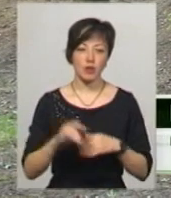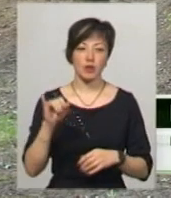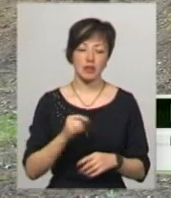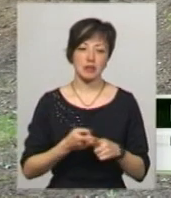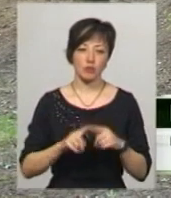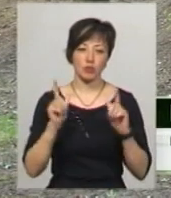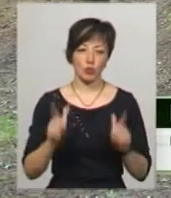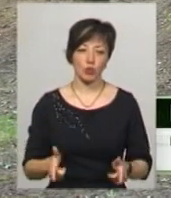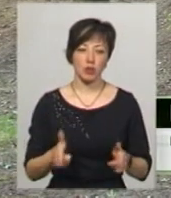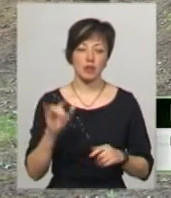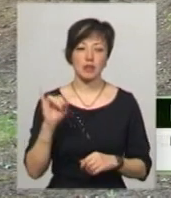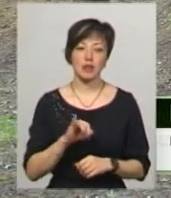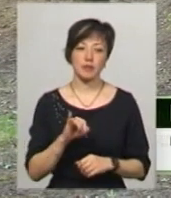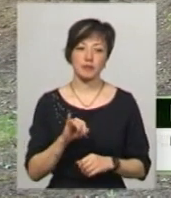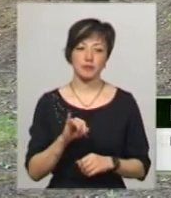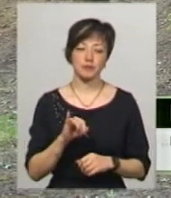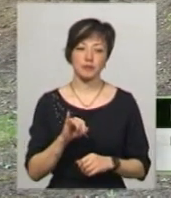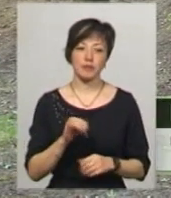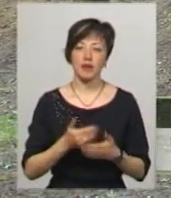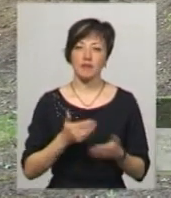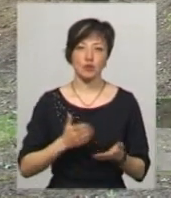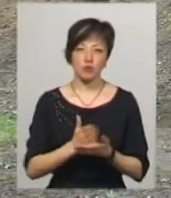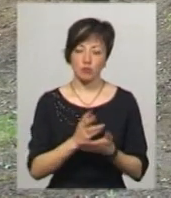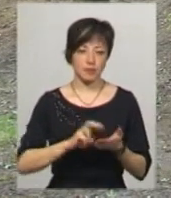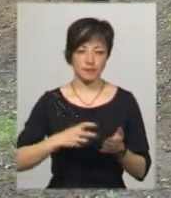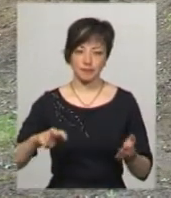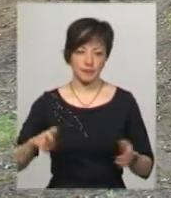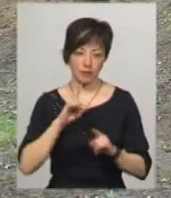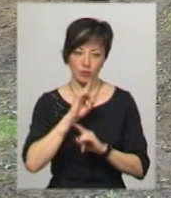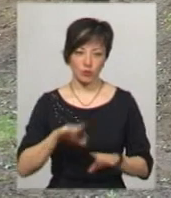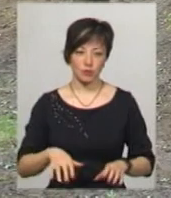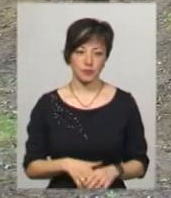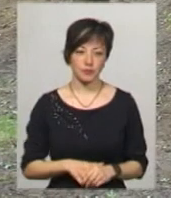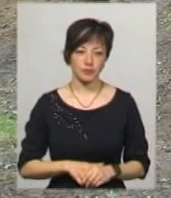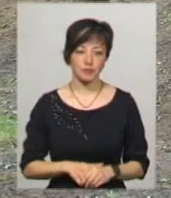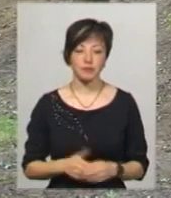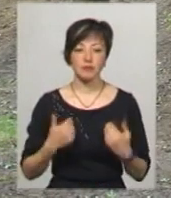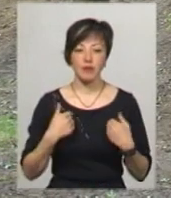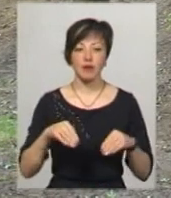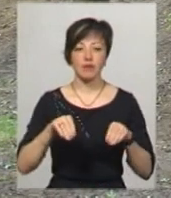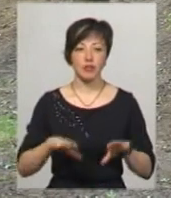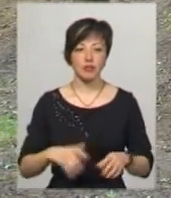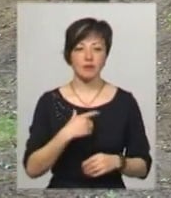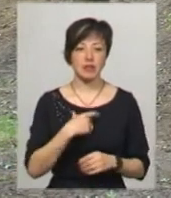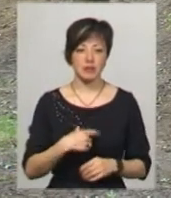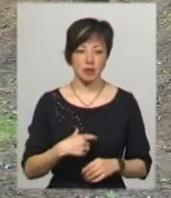з цим згоден і від служби не переховуюся. Тобто я вирішив для